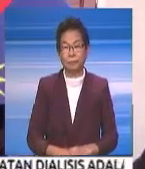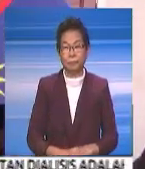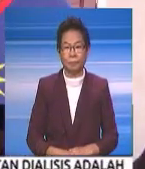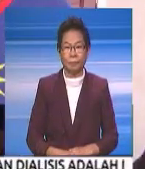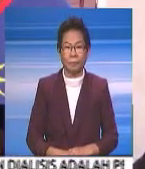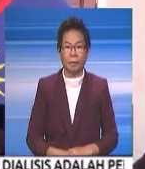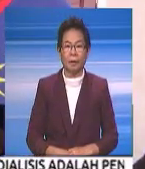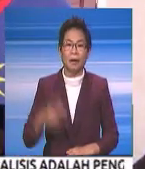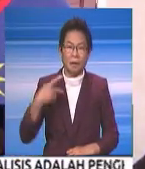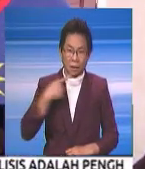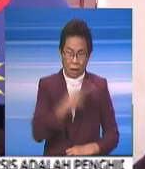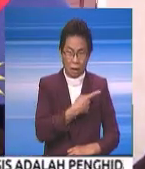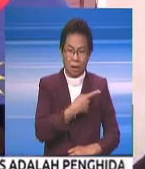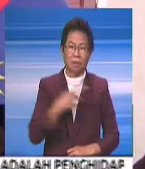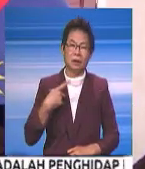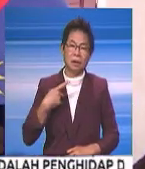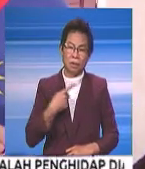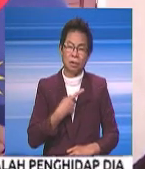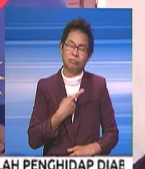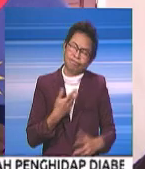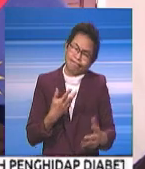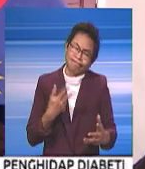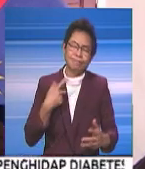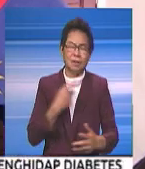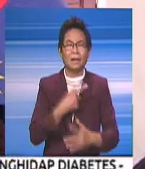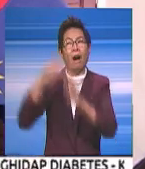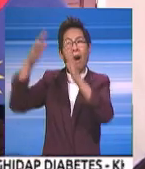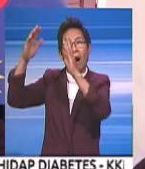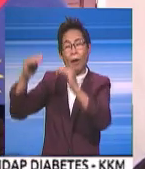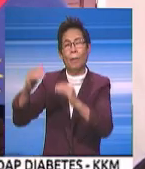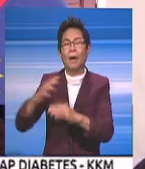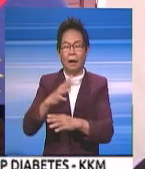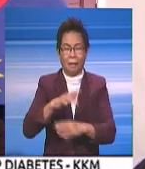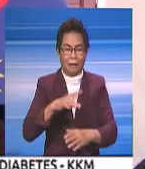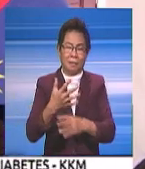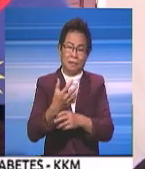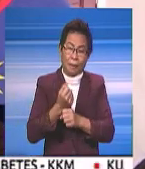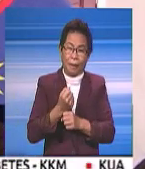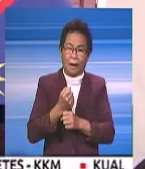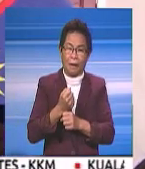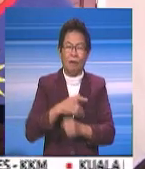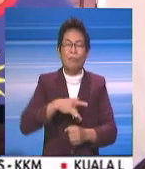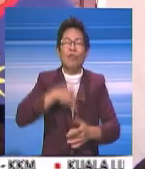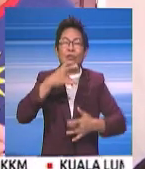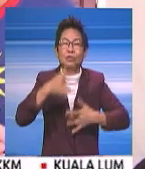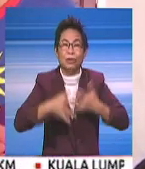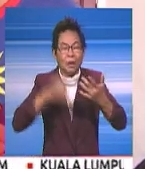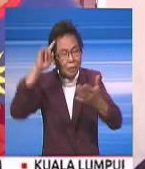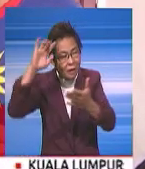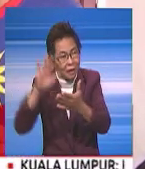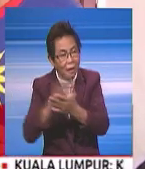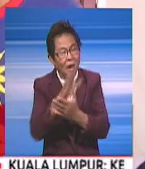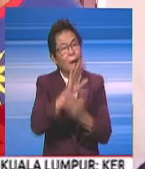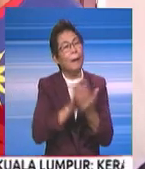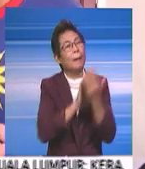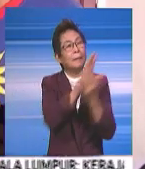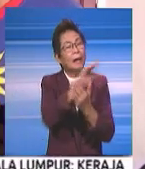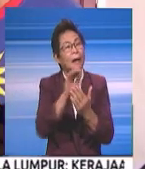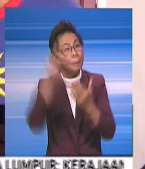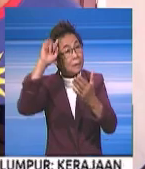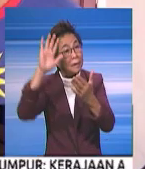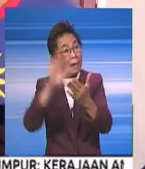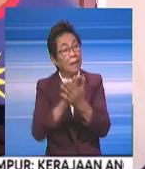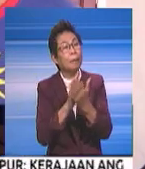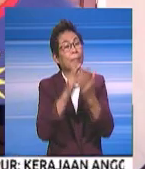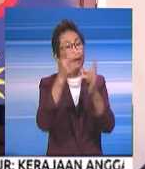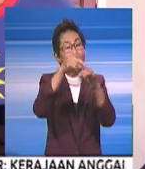Selain itu, kita juga harap kita dapat meningkatkan rasa keyakinan dan kepercayaan rakyat kepada kerajaan baru sekarang ni, kerajaan